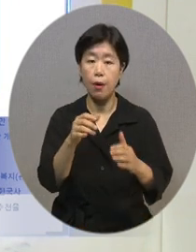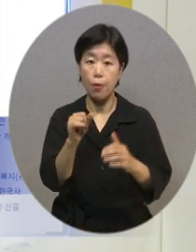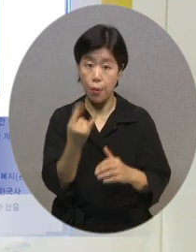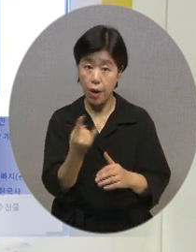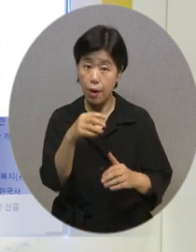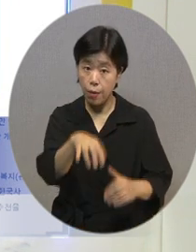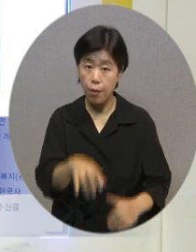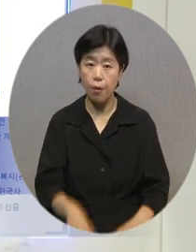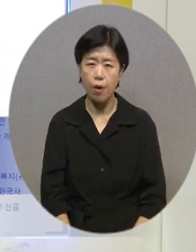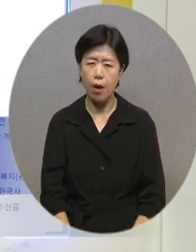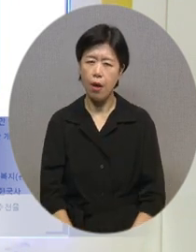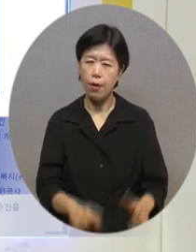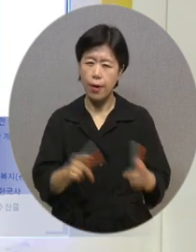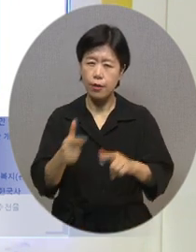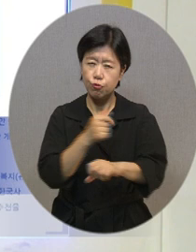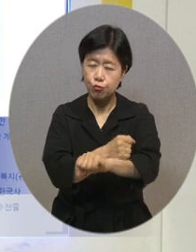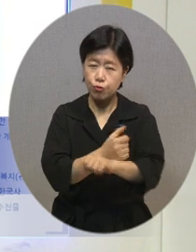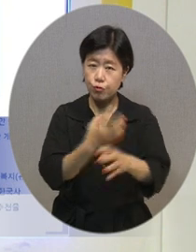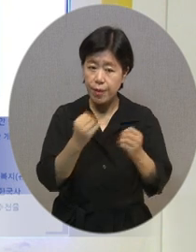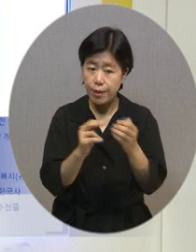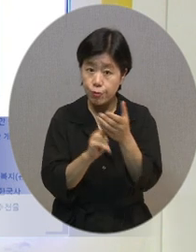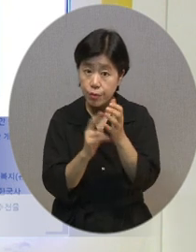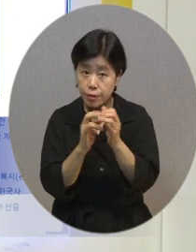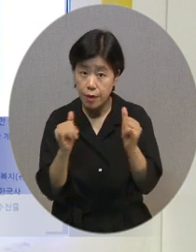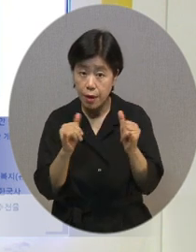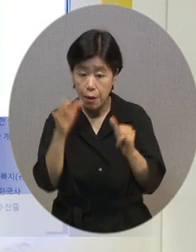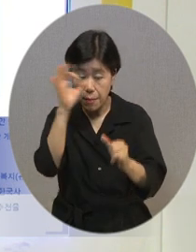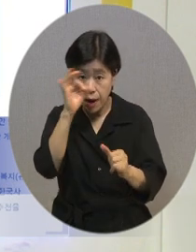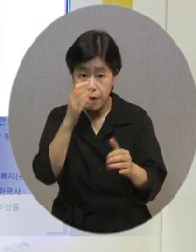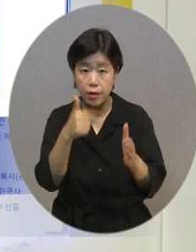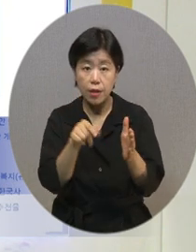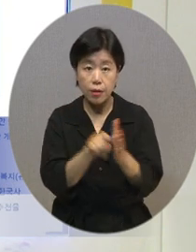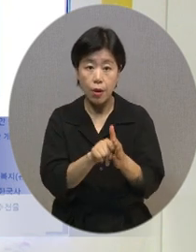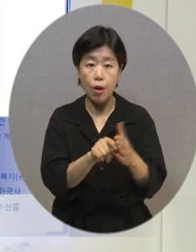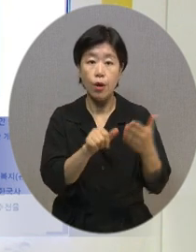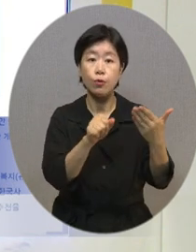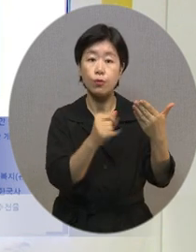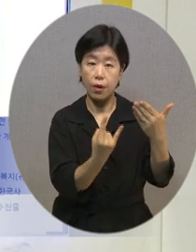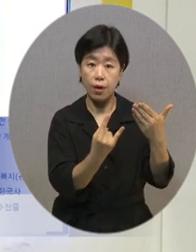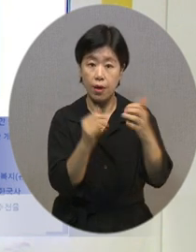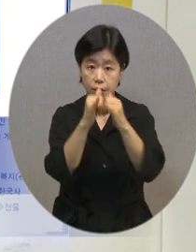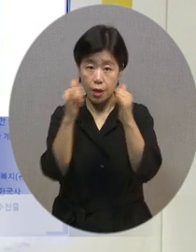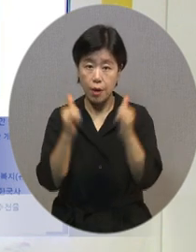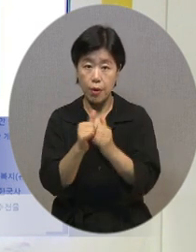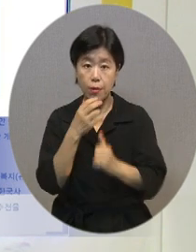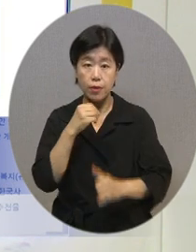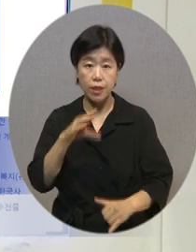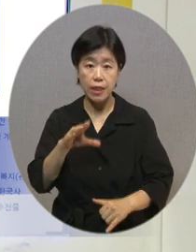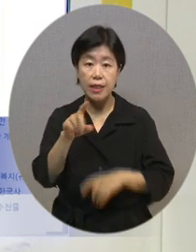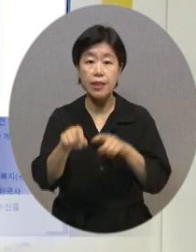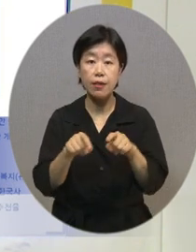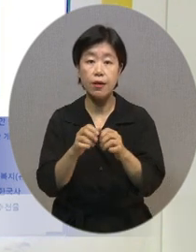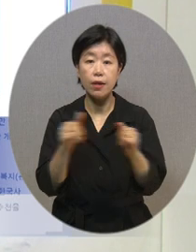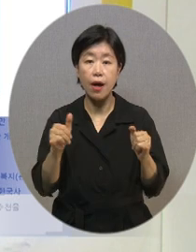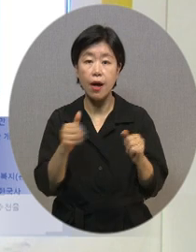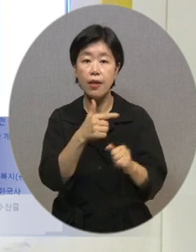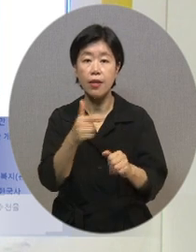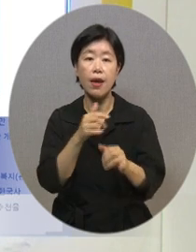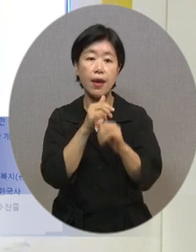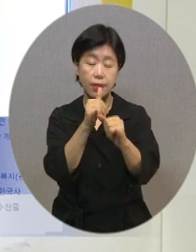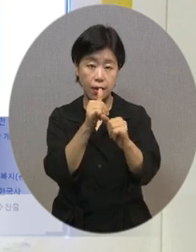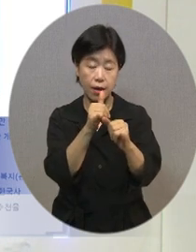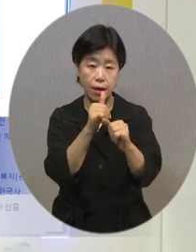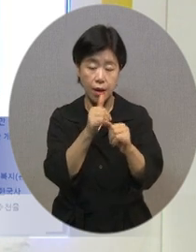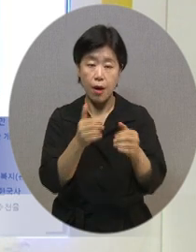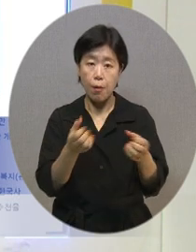공로자를 발굴 포상하기 위해서 마련된 제 9회 사회복지 실천가 대상 수상 후보자 추천 접수를